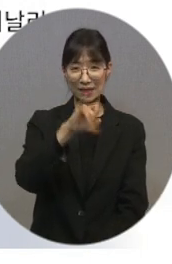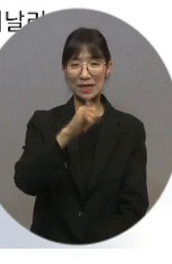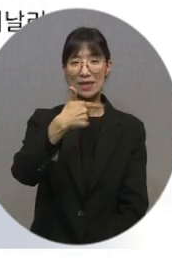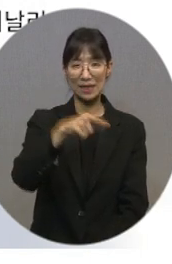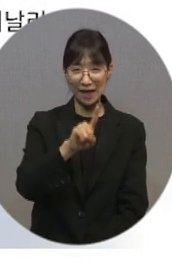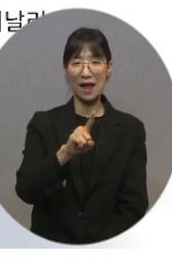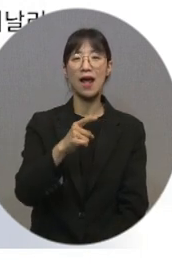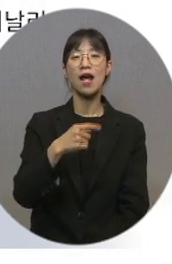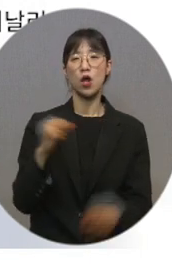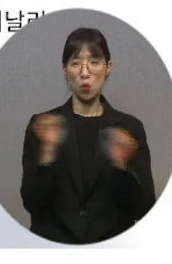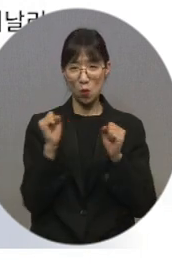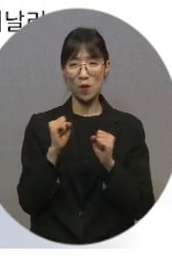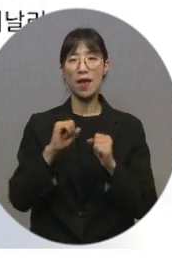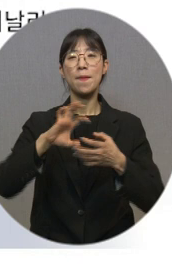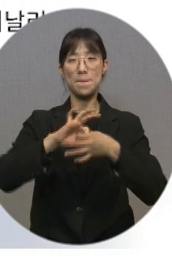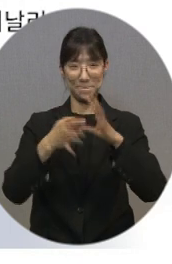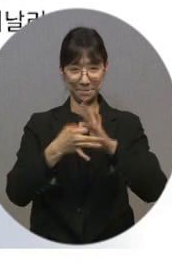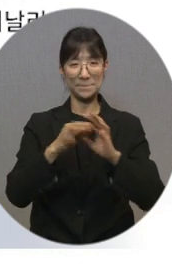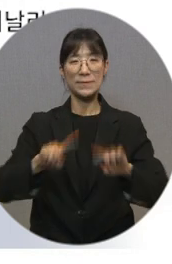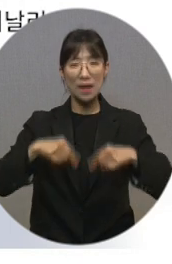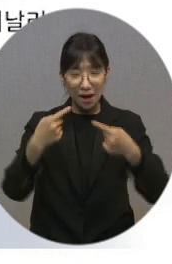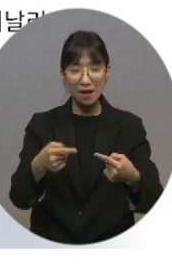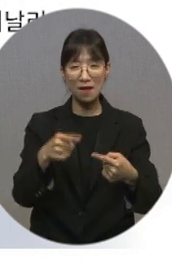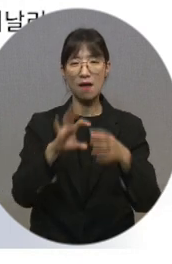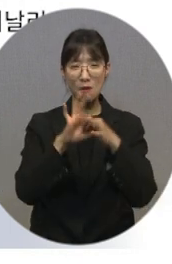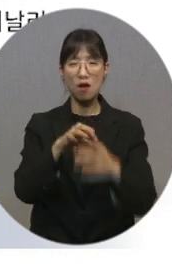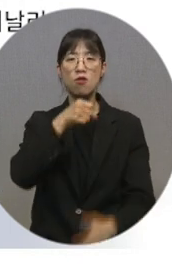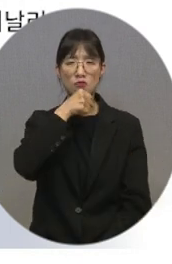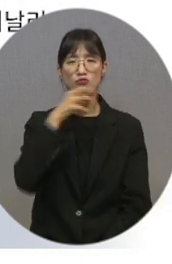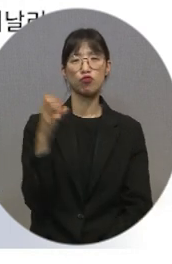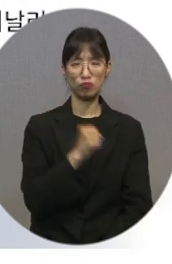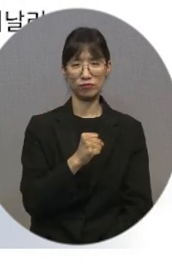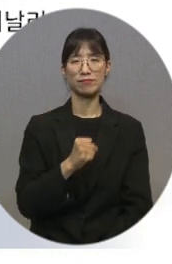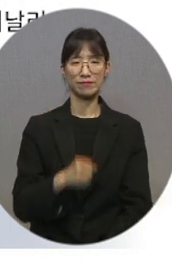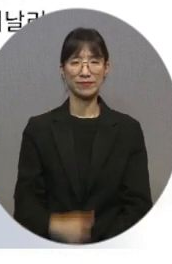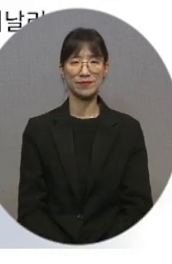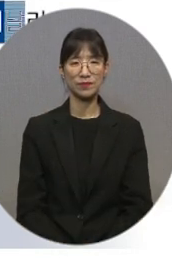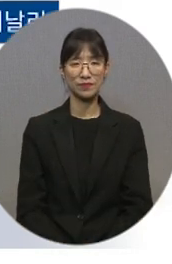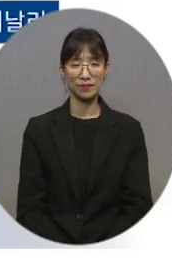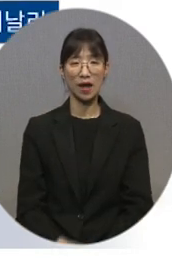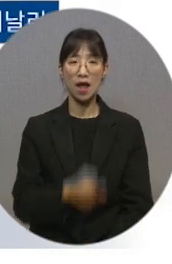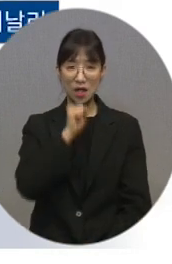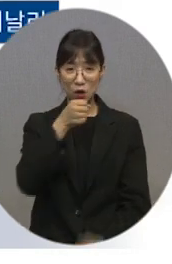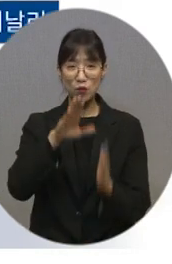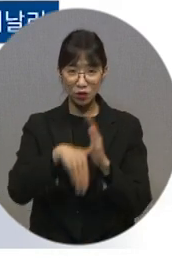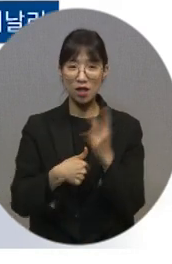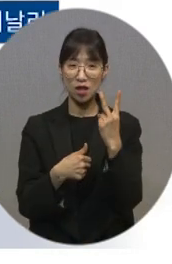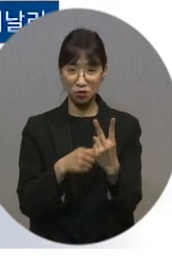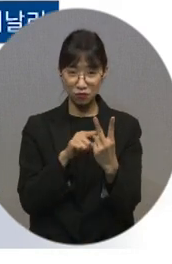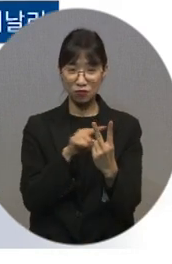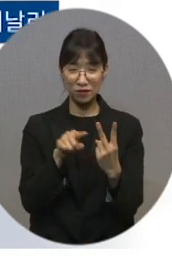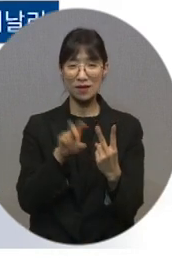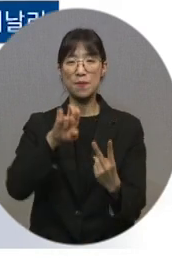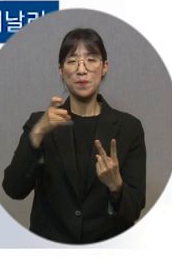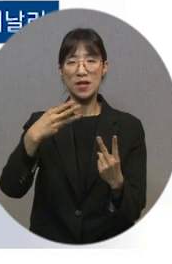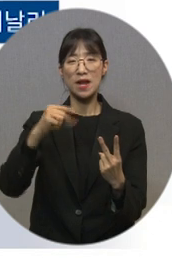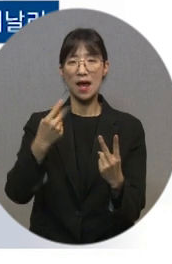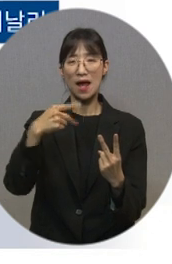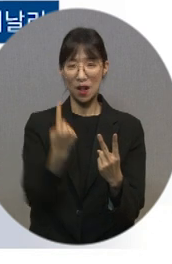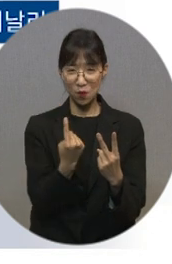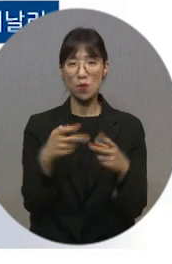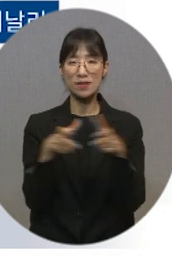대회의 참가를 위한 랭킹 포인트가 걸려 있기도 한데요 인터뷰에서 두 선수는 밀라노 동계